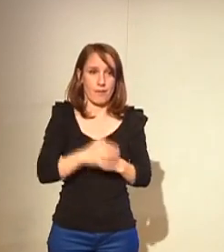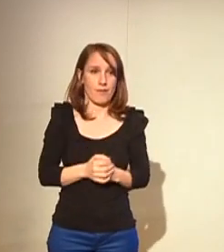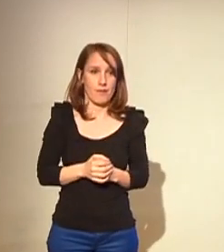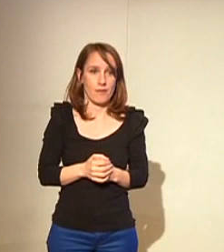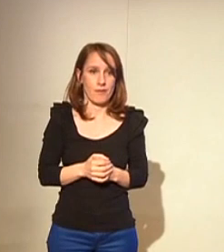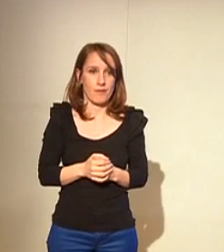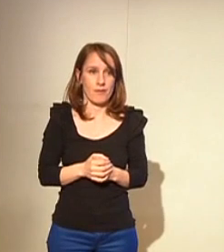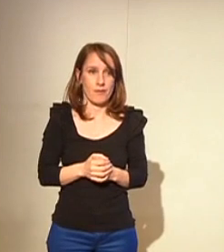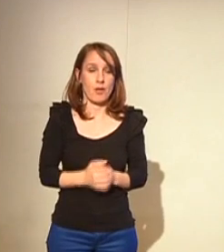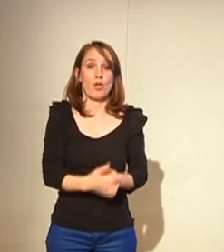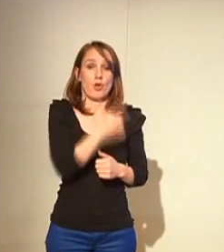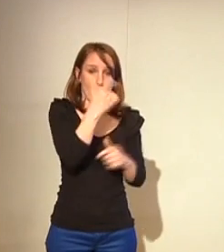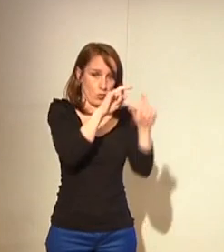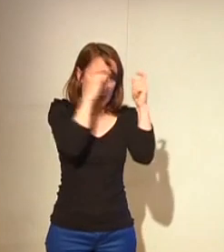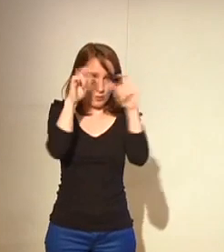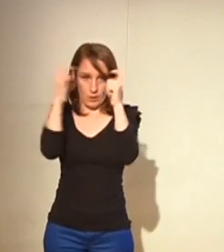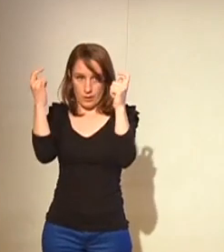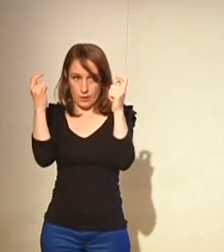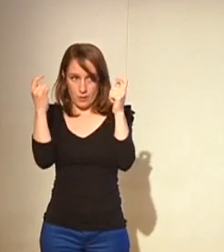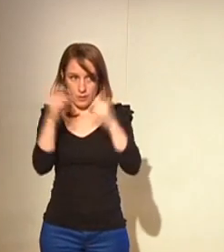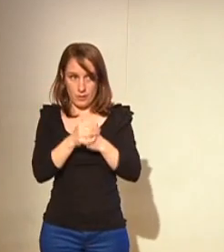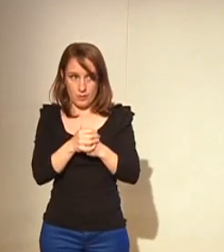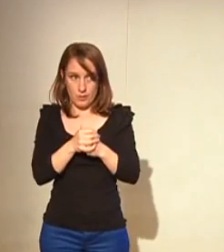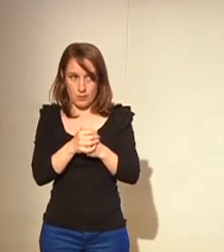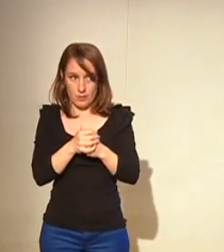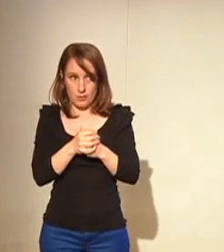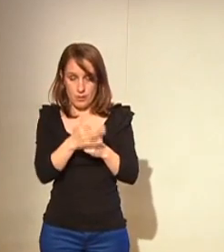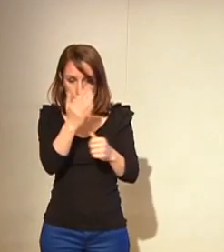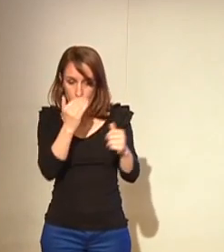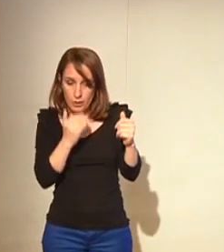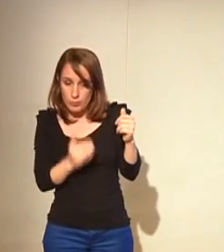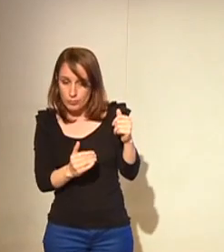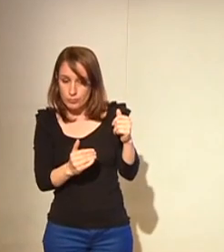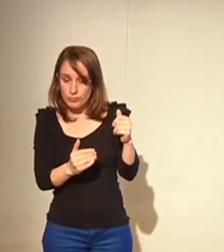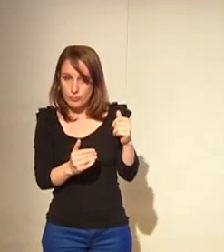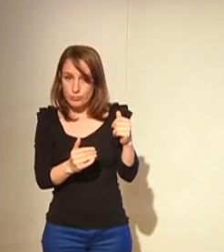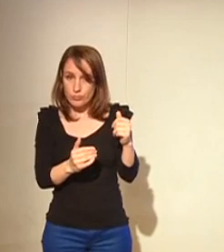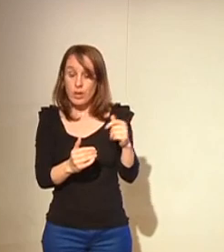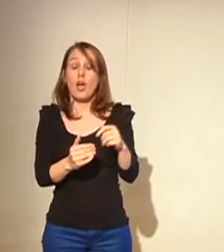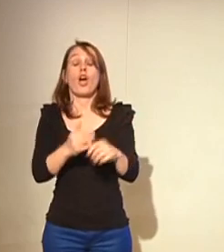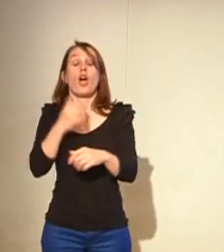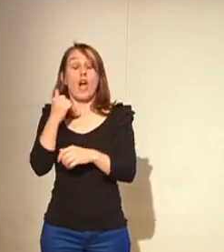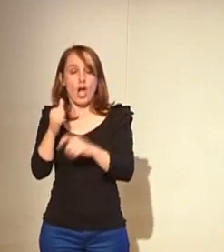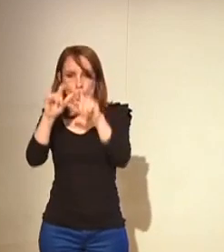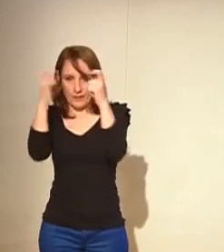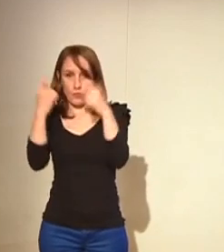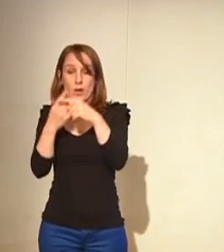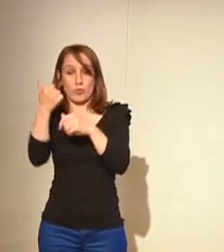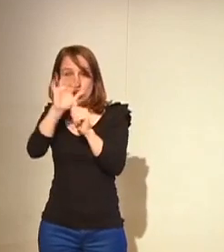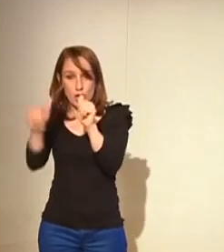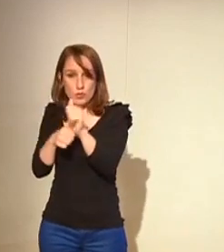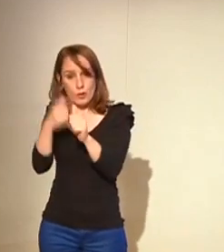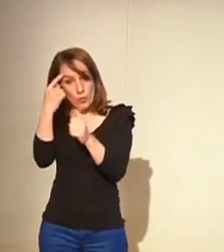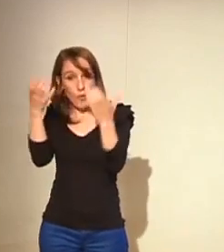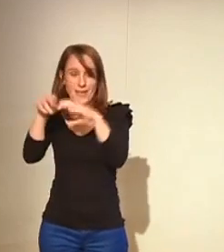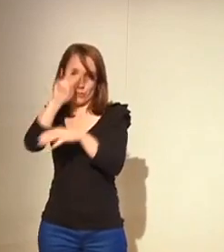conseiladministration deux titulaires et après il nous faudra un titulaire et un suppléant pour l'assemblée